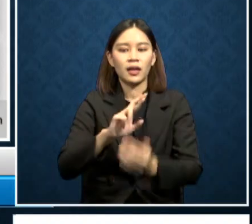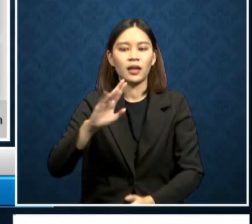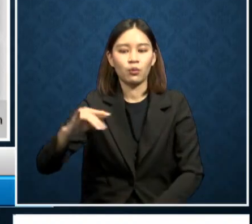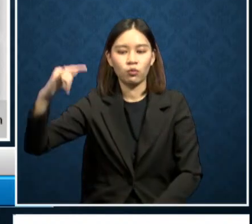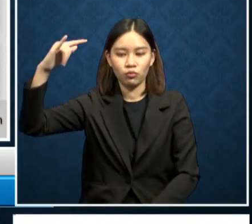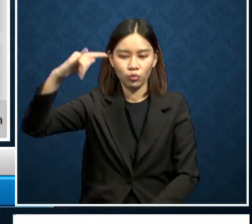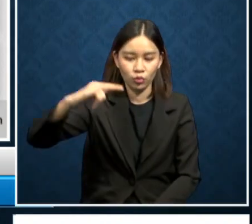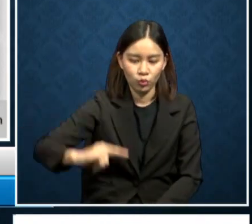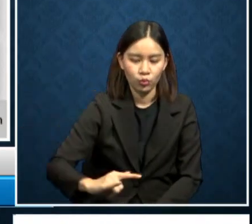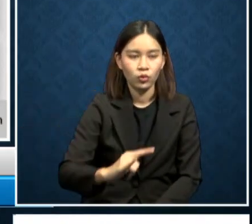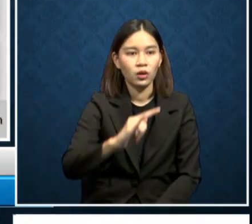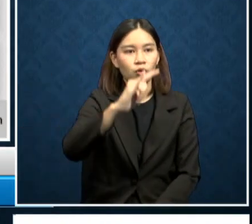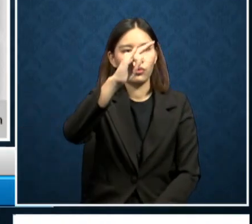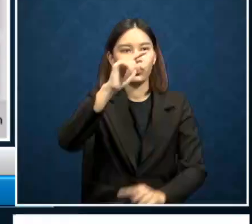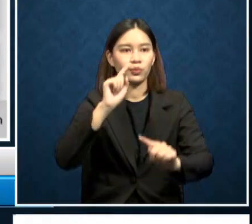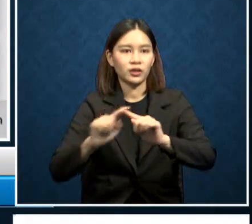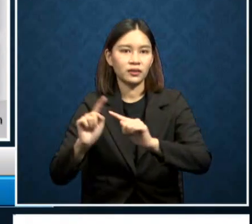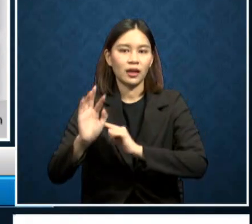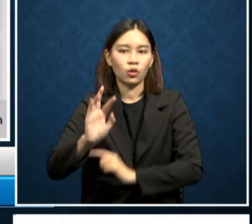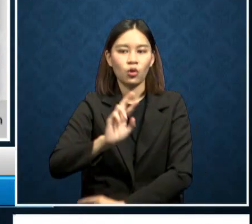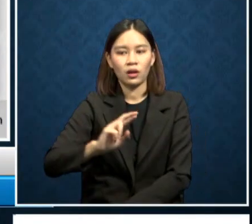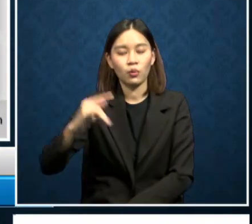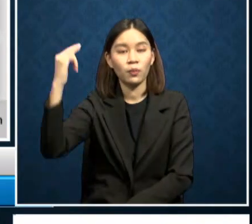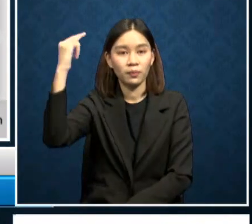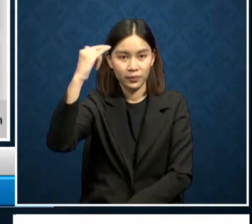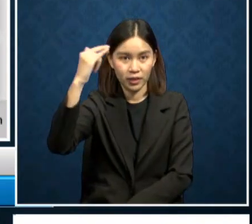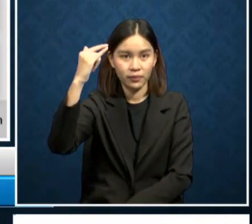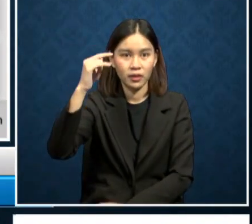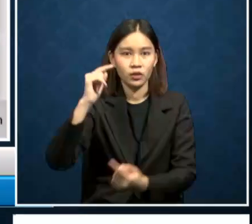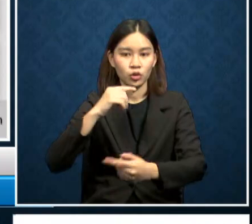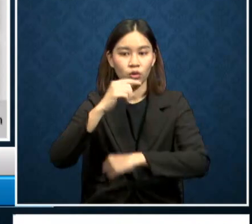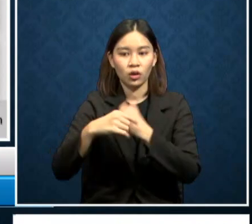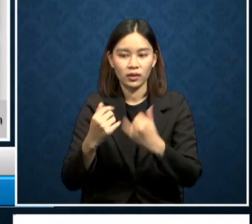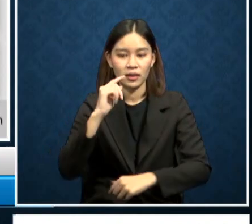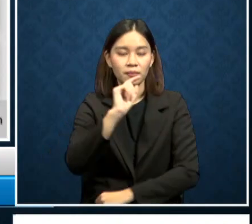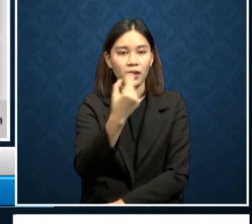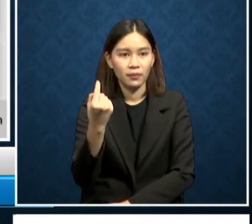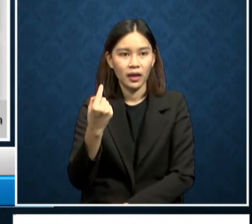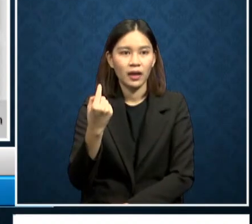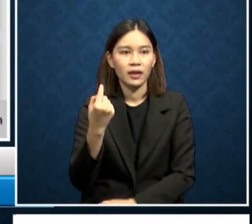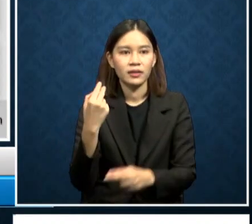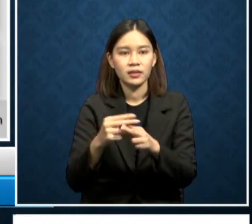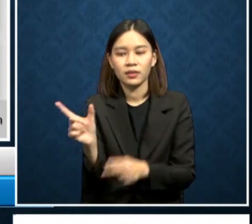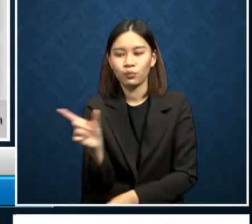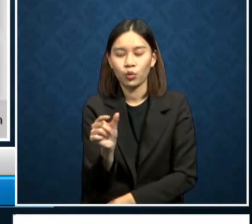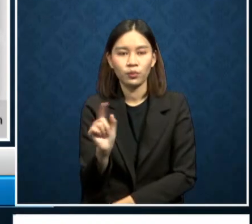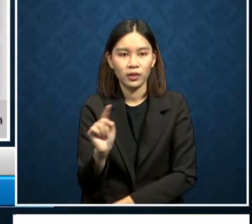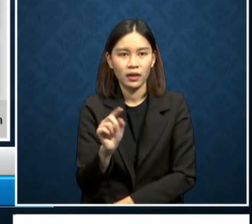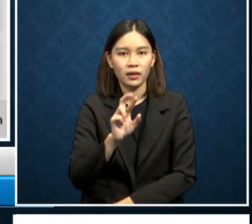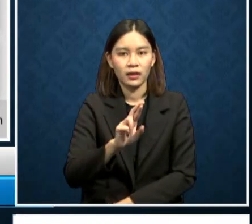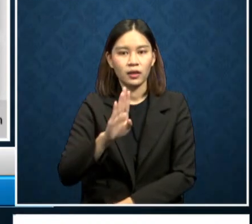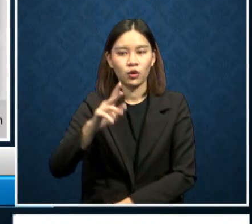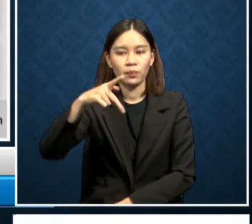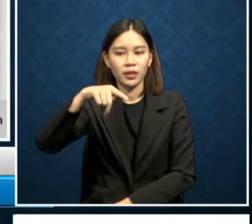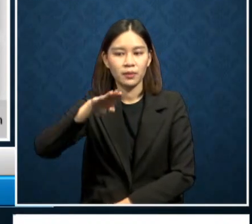อากาศตามกตความสามารถของระบบการบินในสมัยใหม่หรือที่เราเรียกกันสั้นๆว่าระบบ